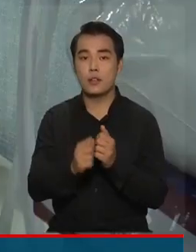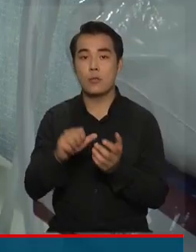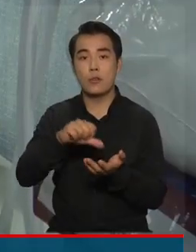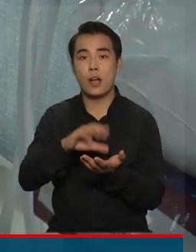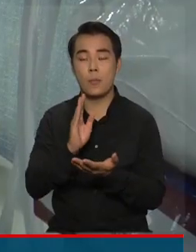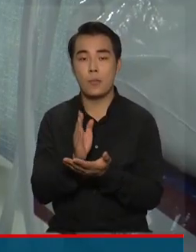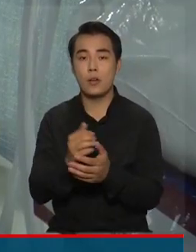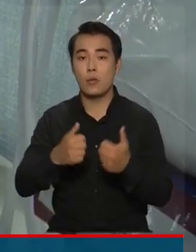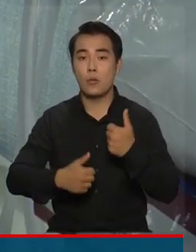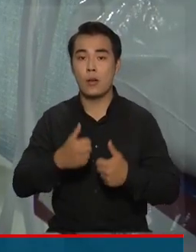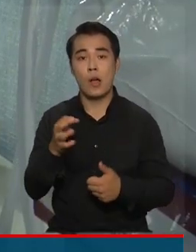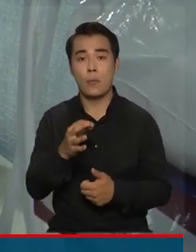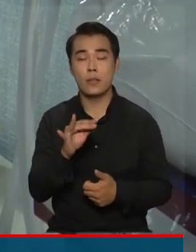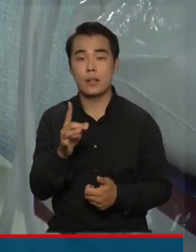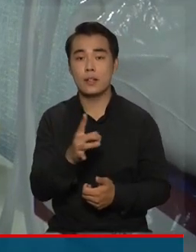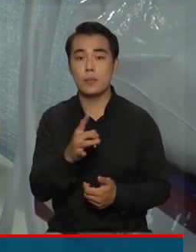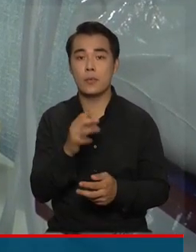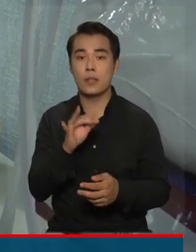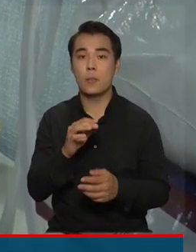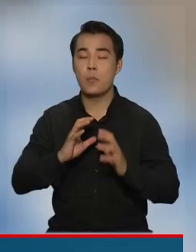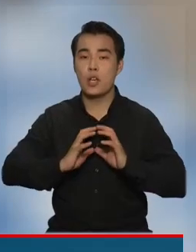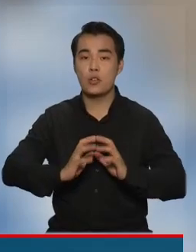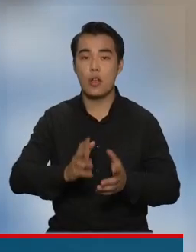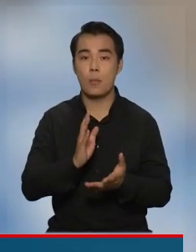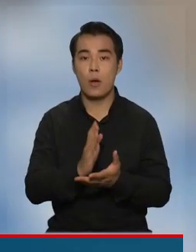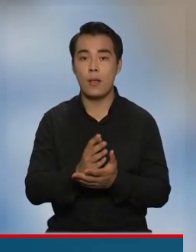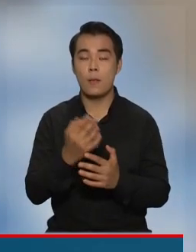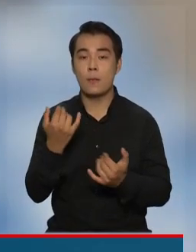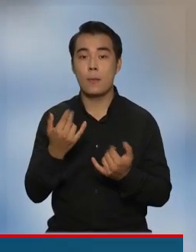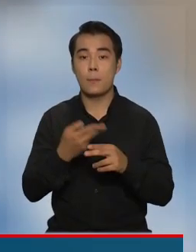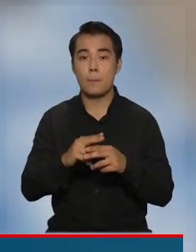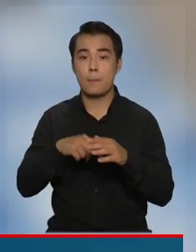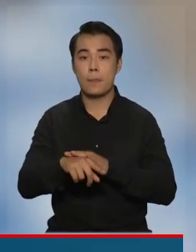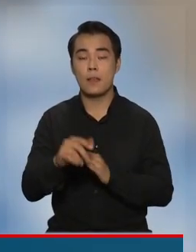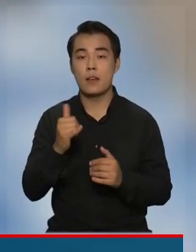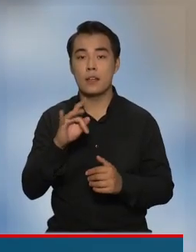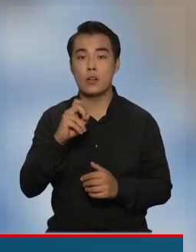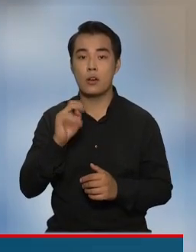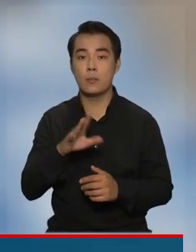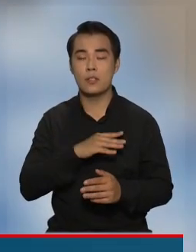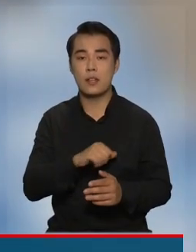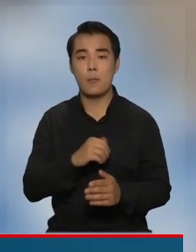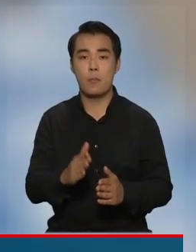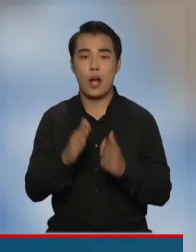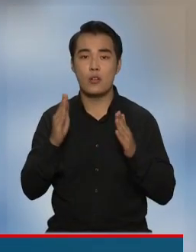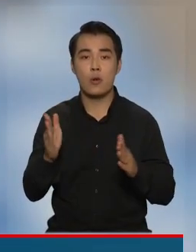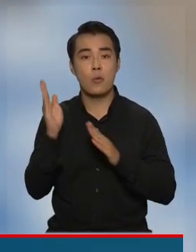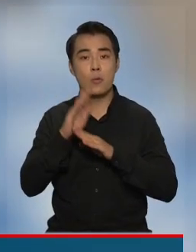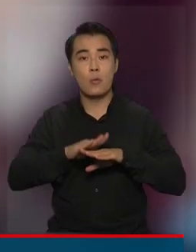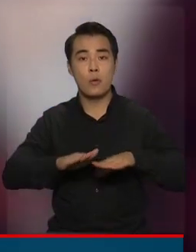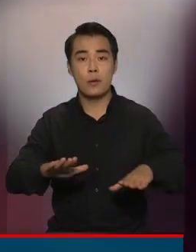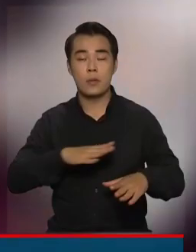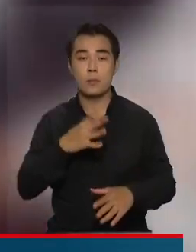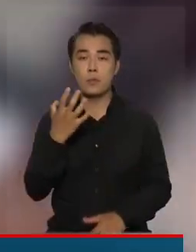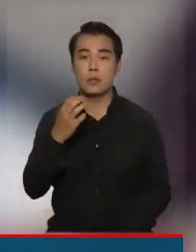в конкурсах областных, республиканских и международных. На одном из таких побили рекорд, сшив самый большой корпе размером более